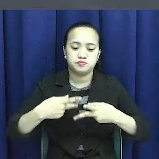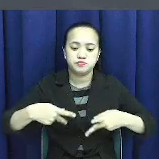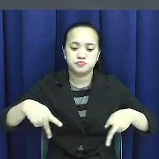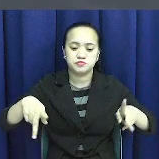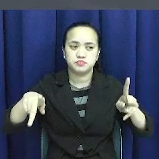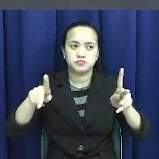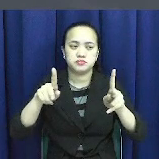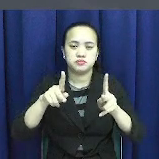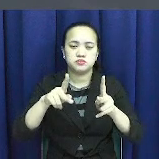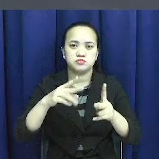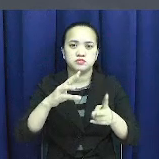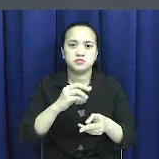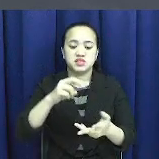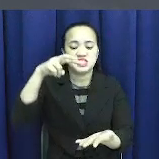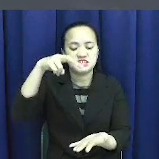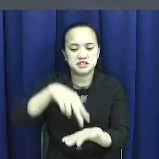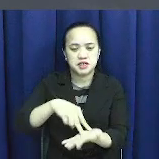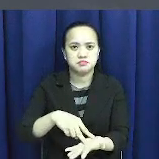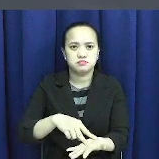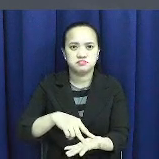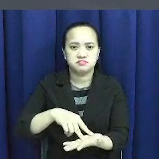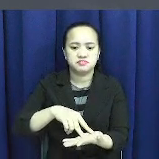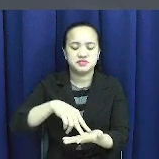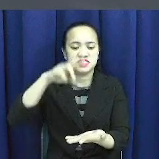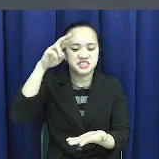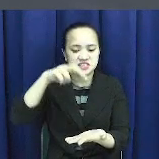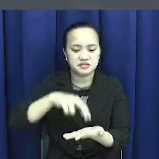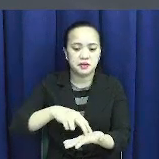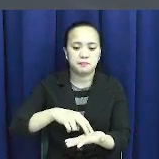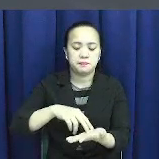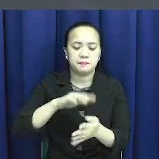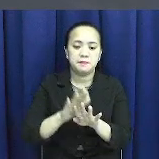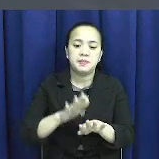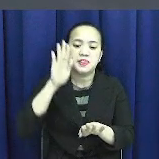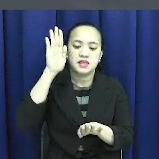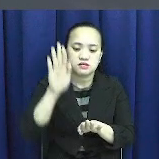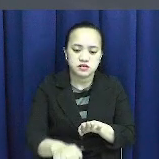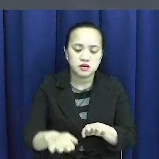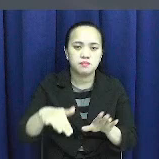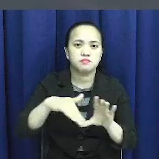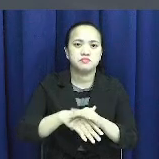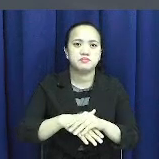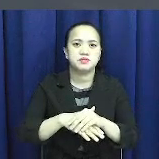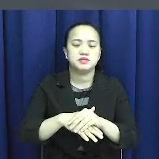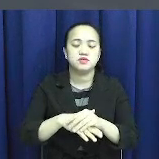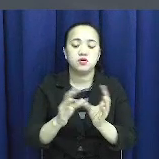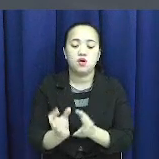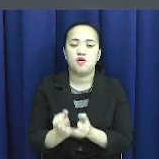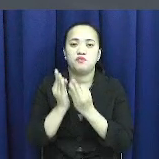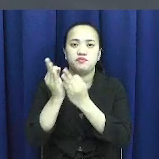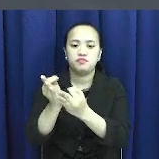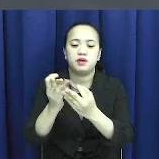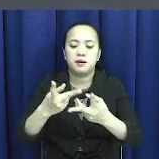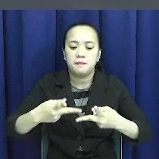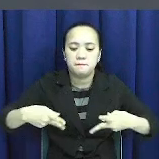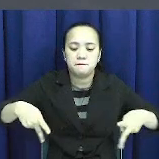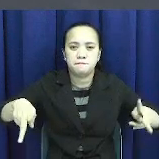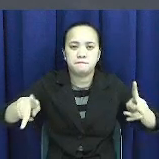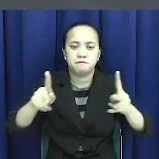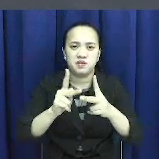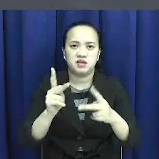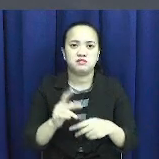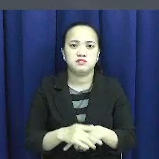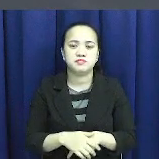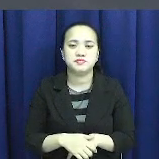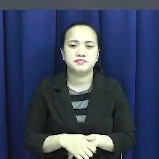siya tumapak. Na nandoon po siya sa altar, nandoon po siya sa harap, nandoon siya sa harap ng pulpit, tinapakan niya yung